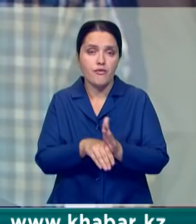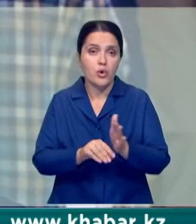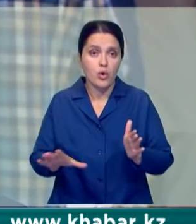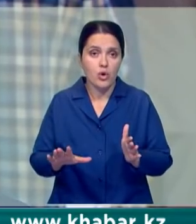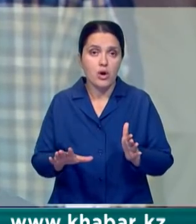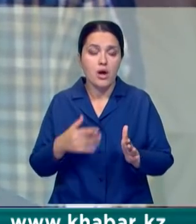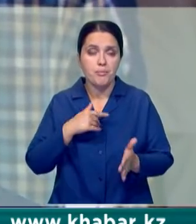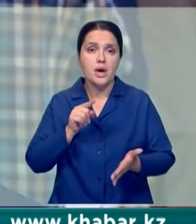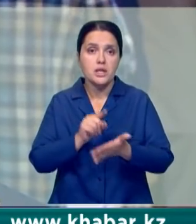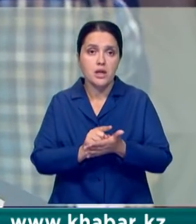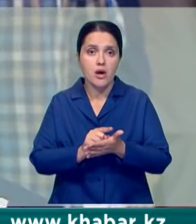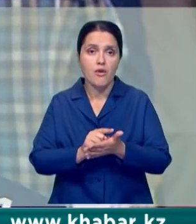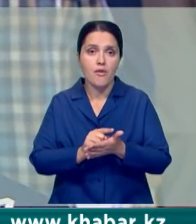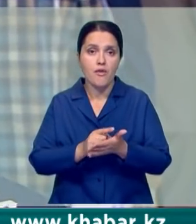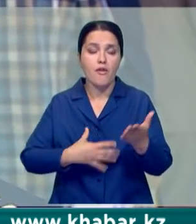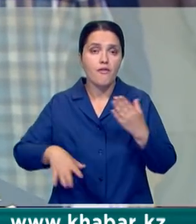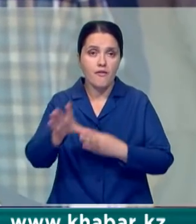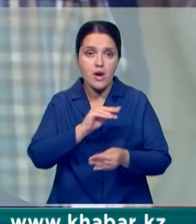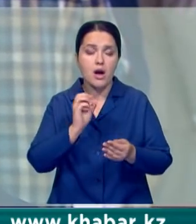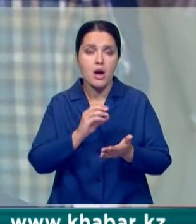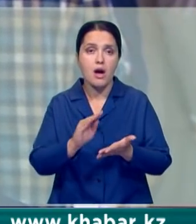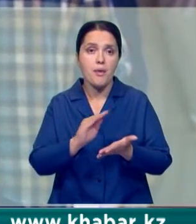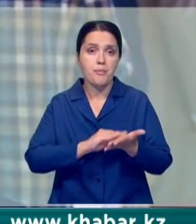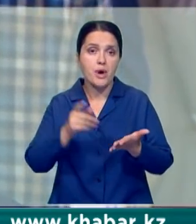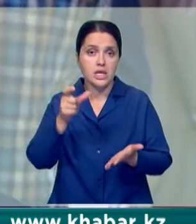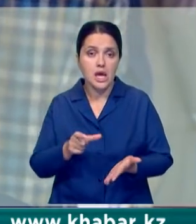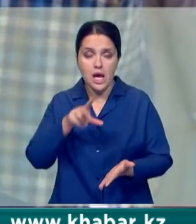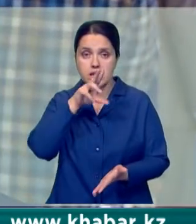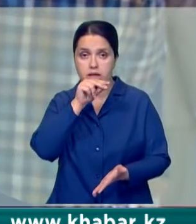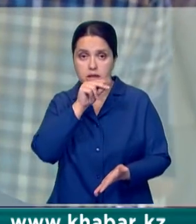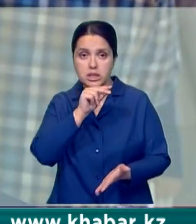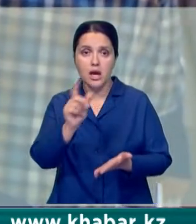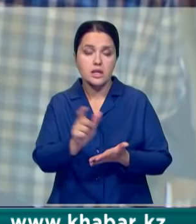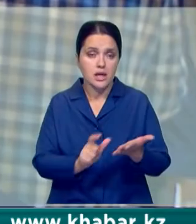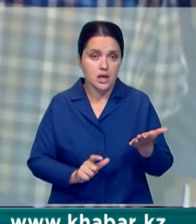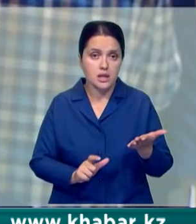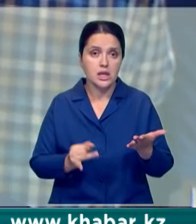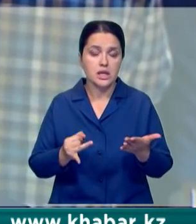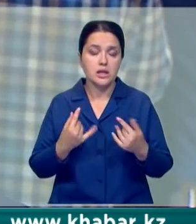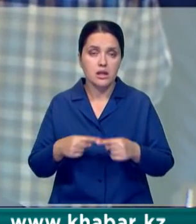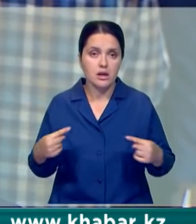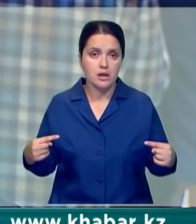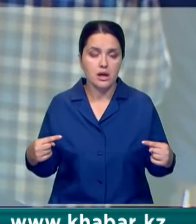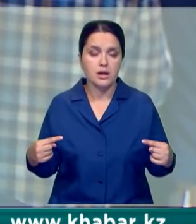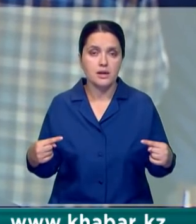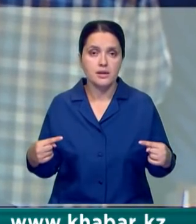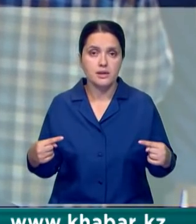говорить на одном поэтическим языке на одном языке прозы и драматургии и так далее